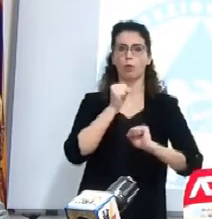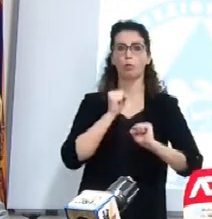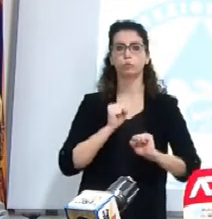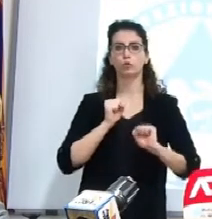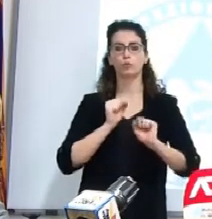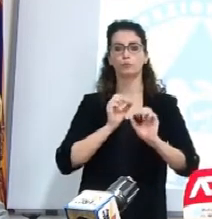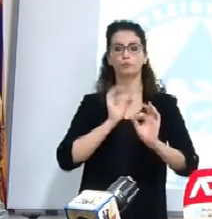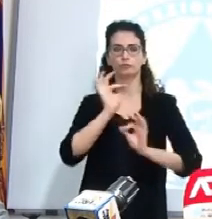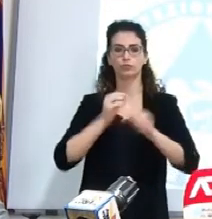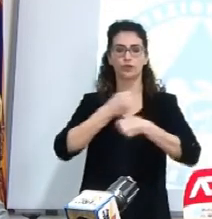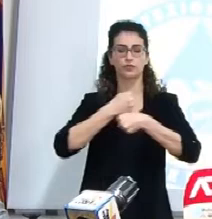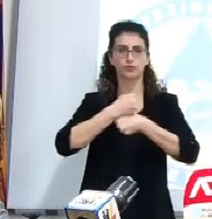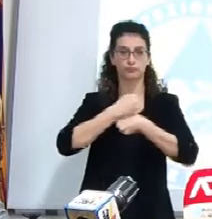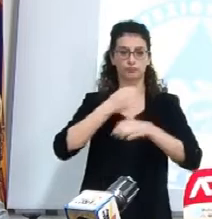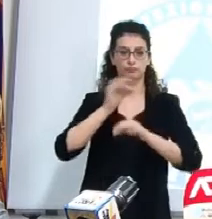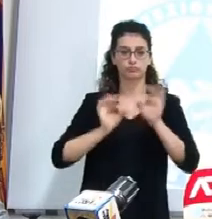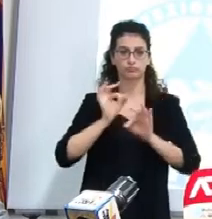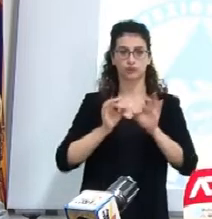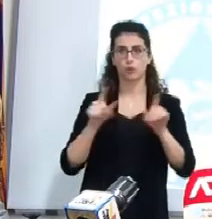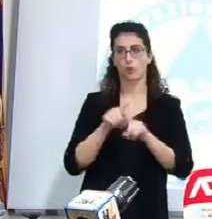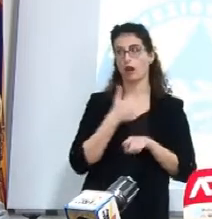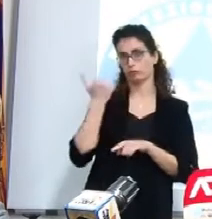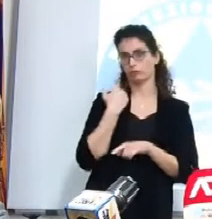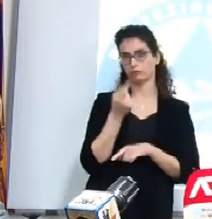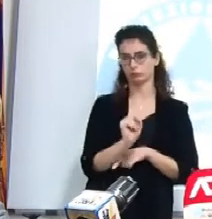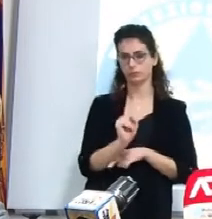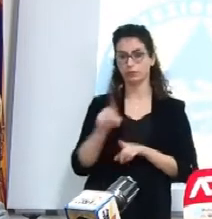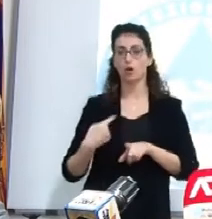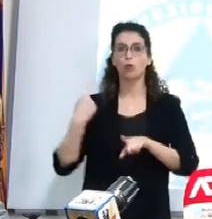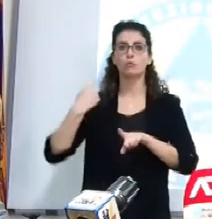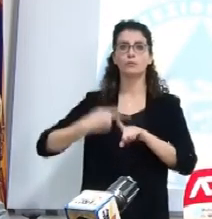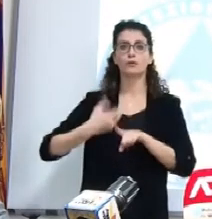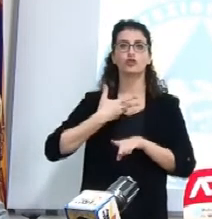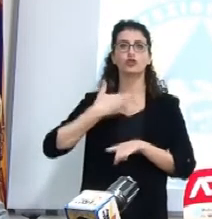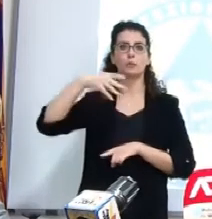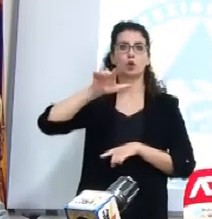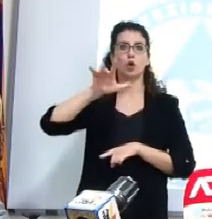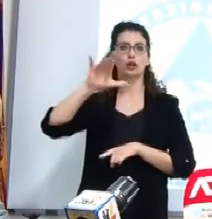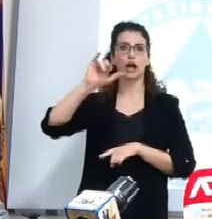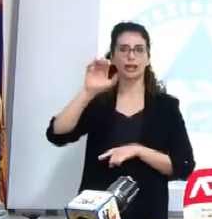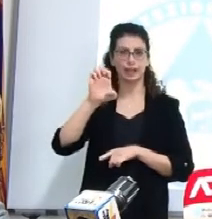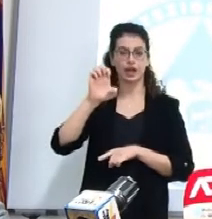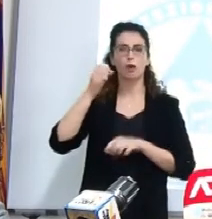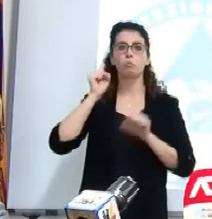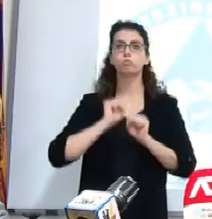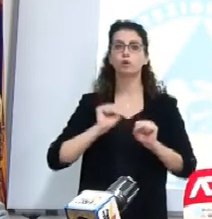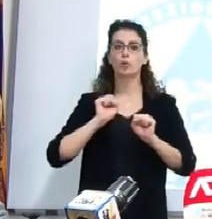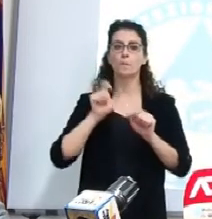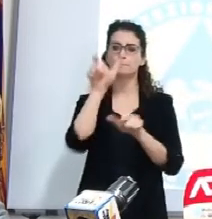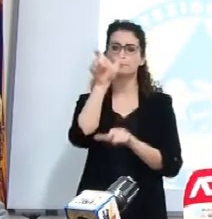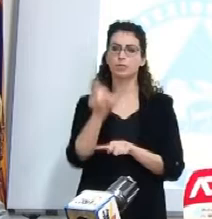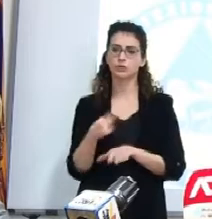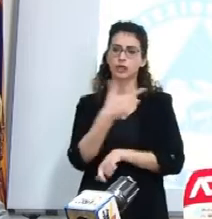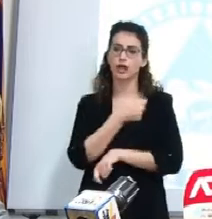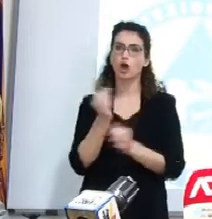farmaci che non sono quelli di un anno fa e in più con l'anticorpo monoclonale possiamo aiutare tutti i soggetti che non sono stati ancora vaccinati